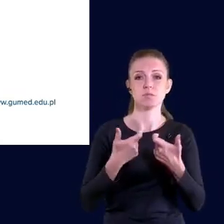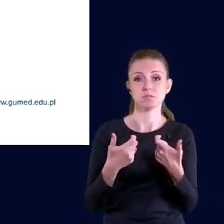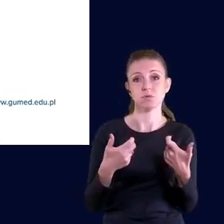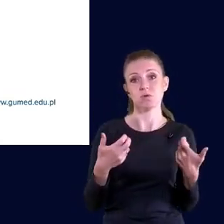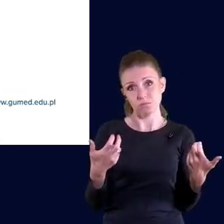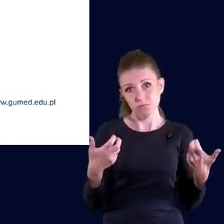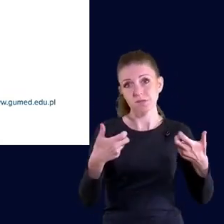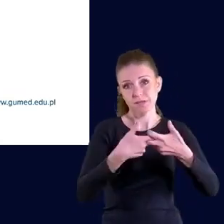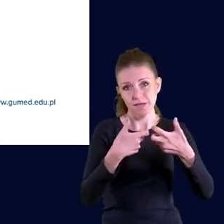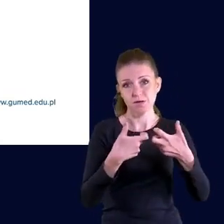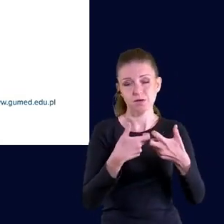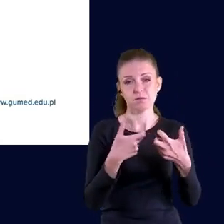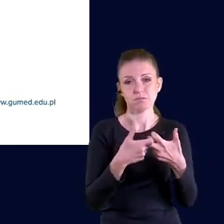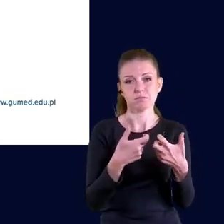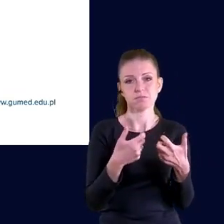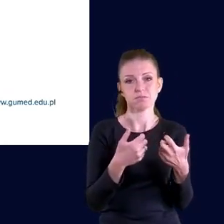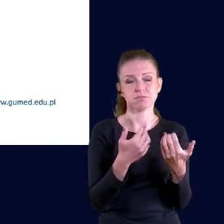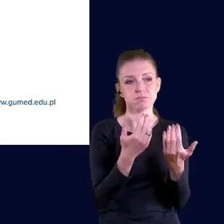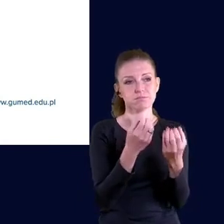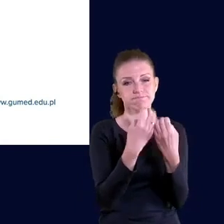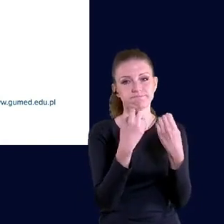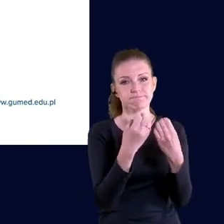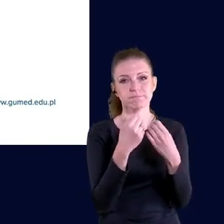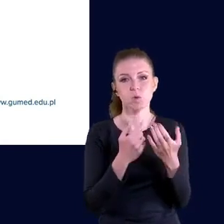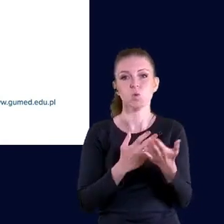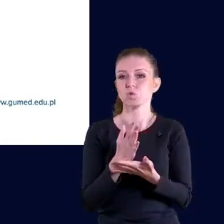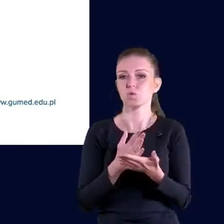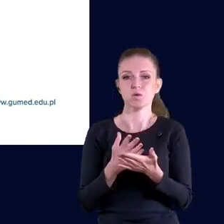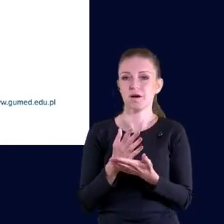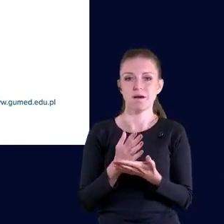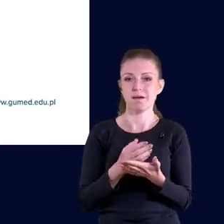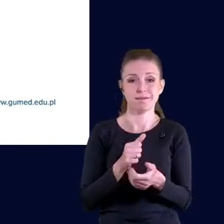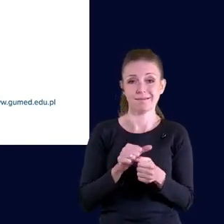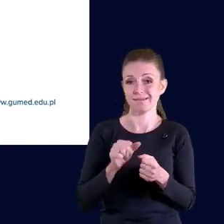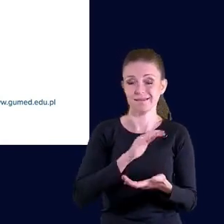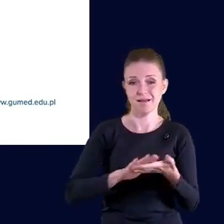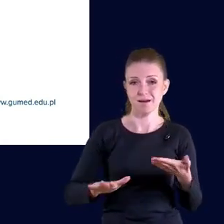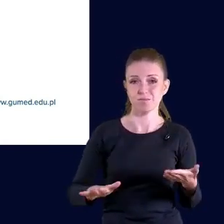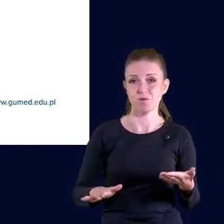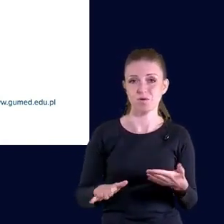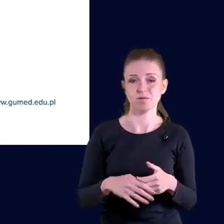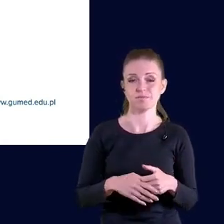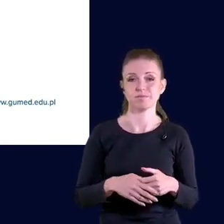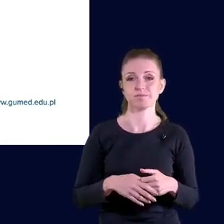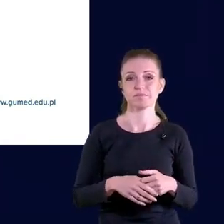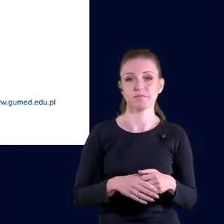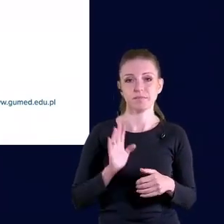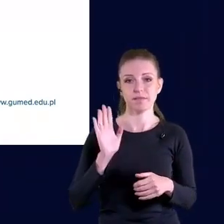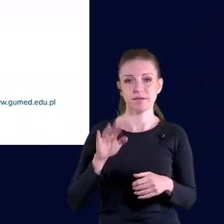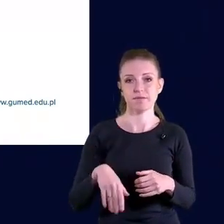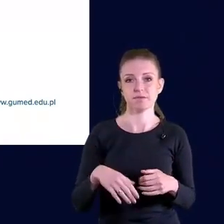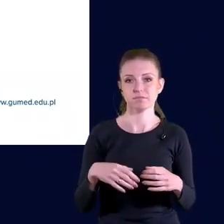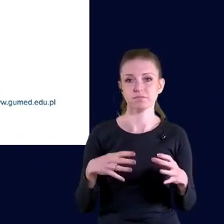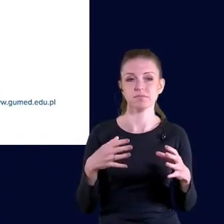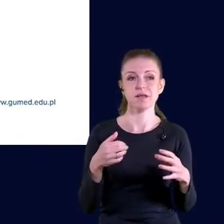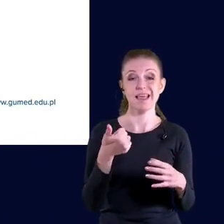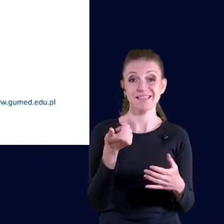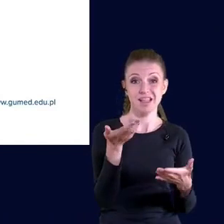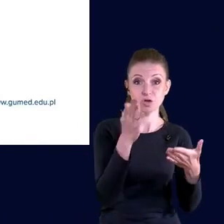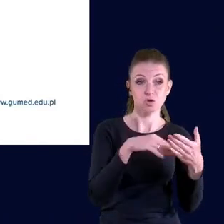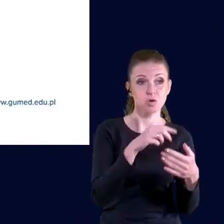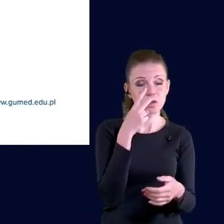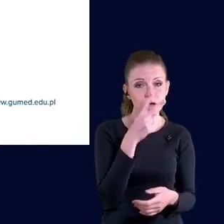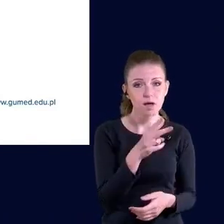normalna usługi profesjonalnej komercyjna nie tania usługa No bo tutaj nawet do kilkudziesięciu dolarów stronę